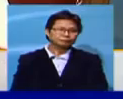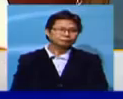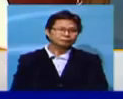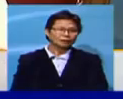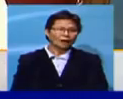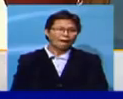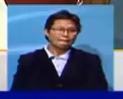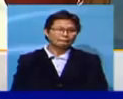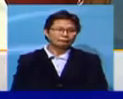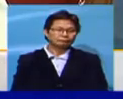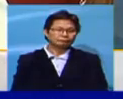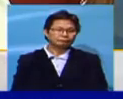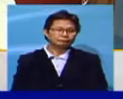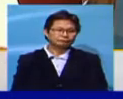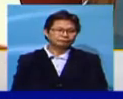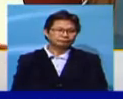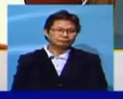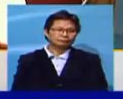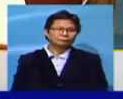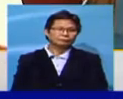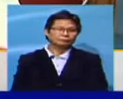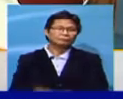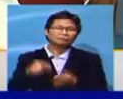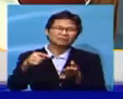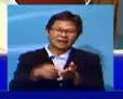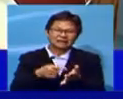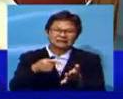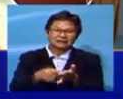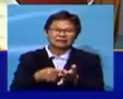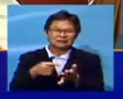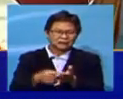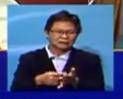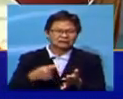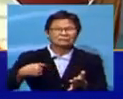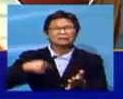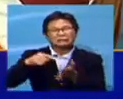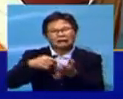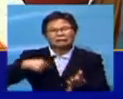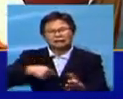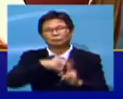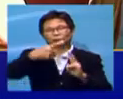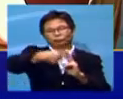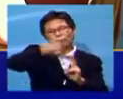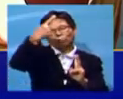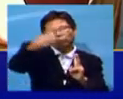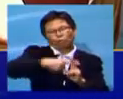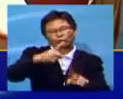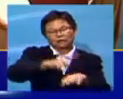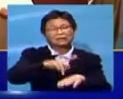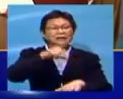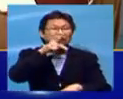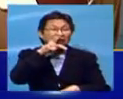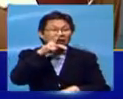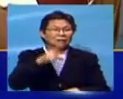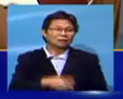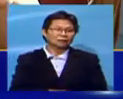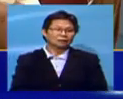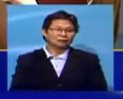Raya masalahnya itu kadang-kadang kitaat sekatan di macam di